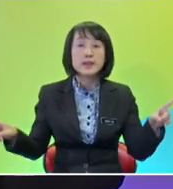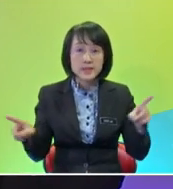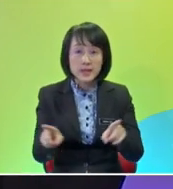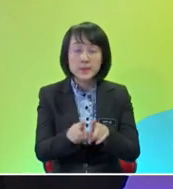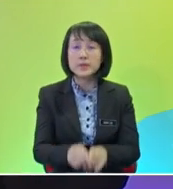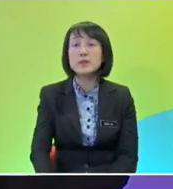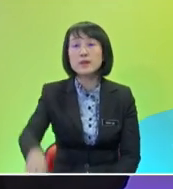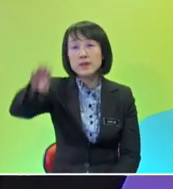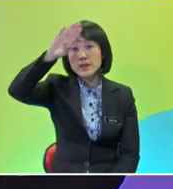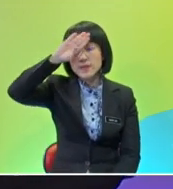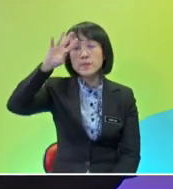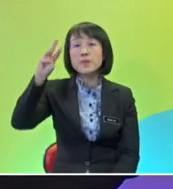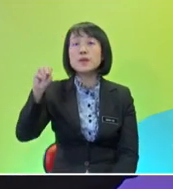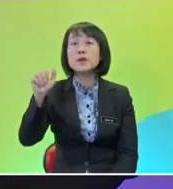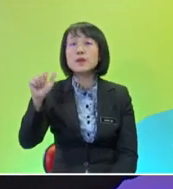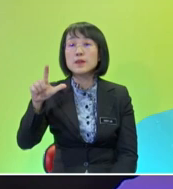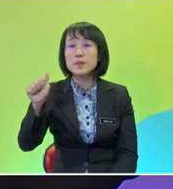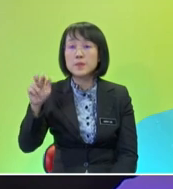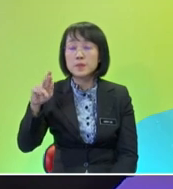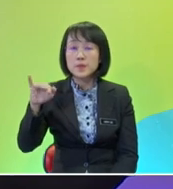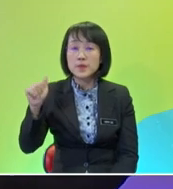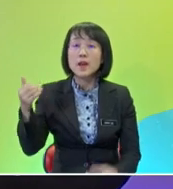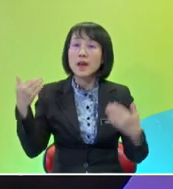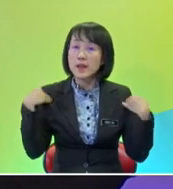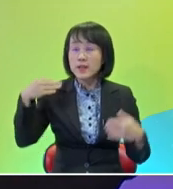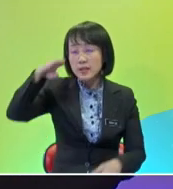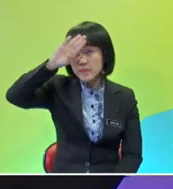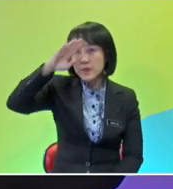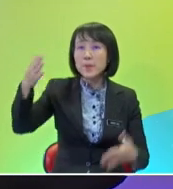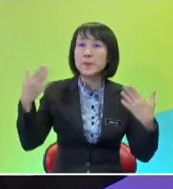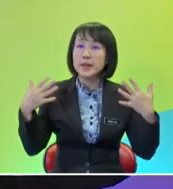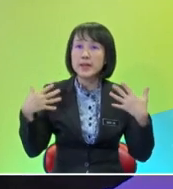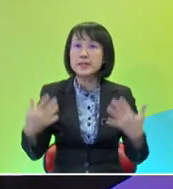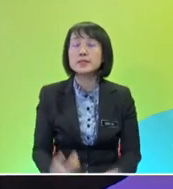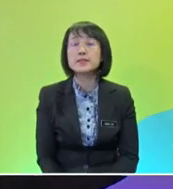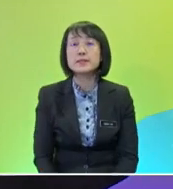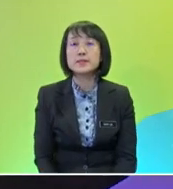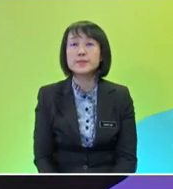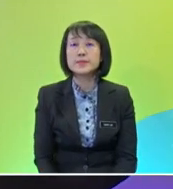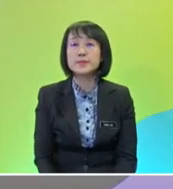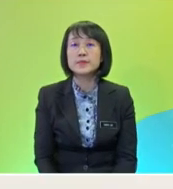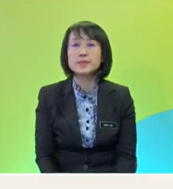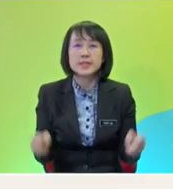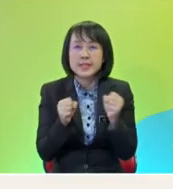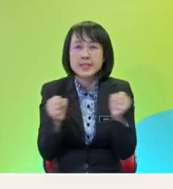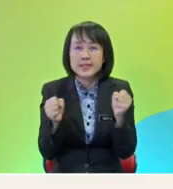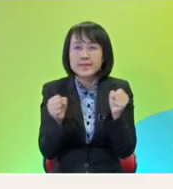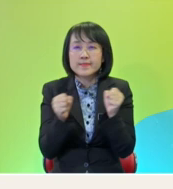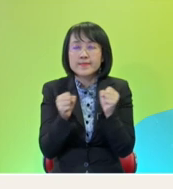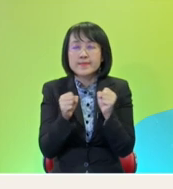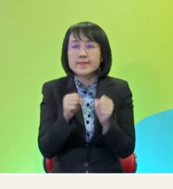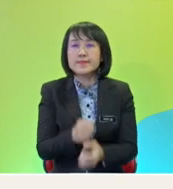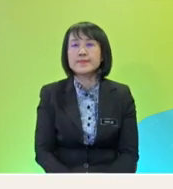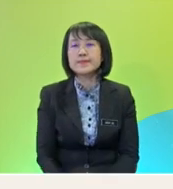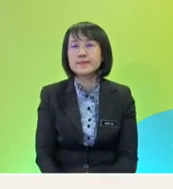Demam malaria ni tetap akan demam panas. Beza dia dia menggigil. Kemudian